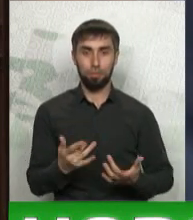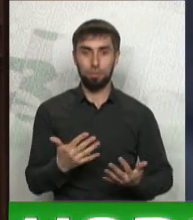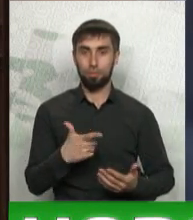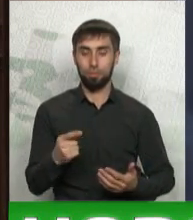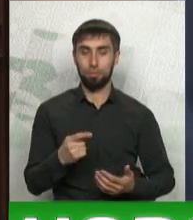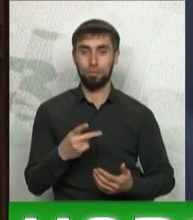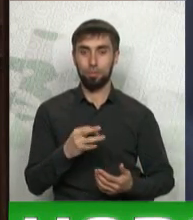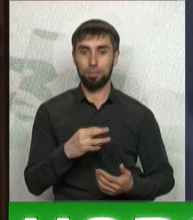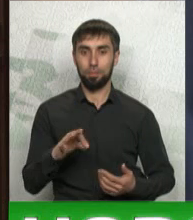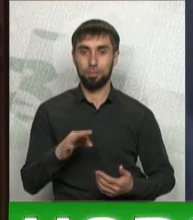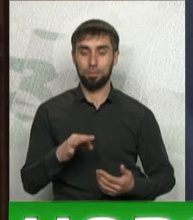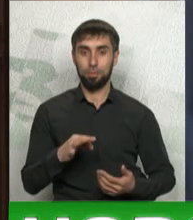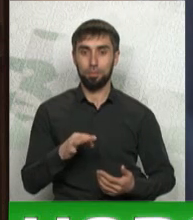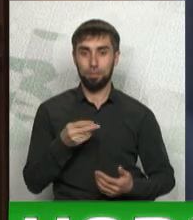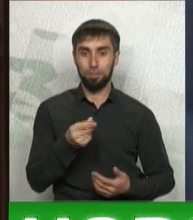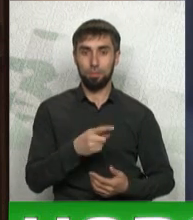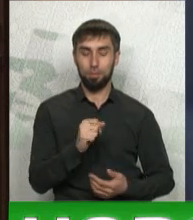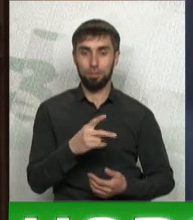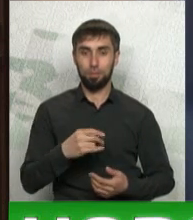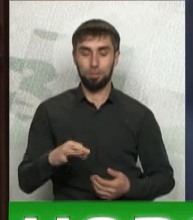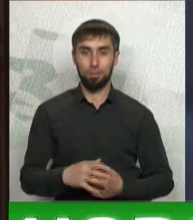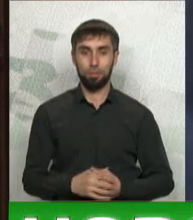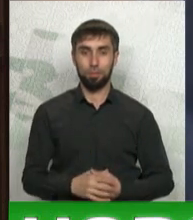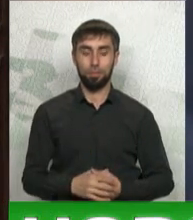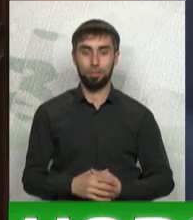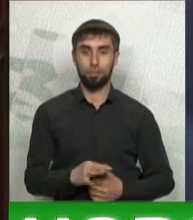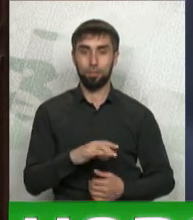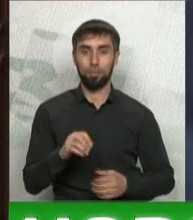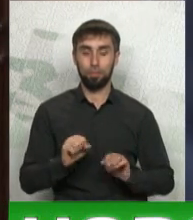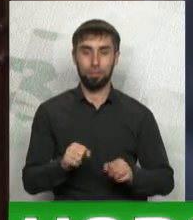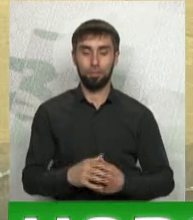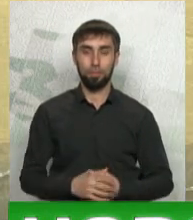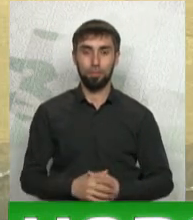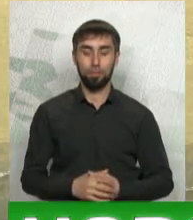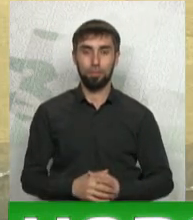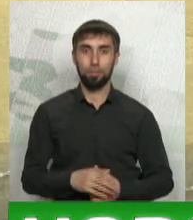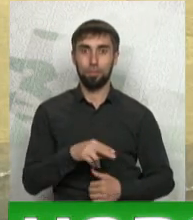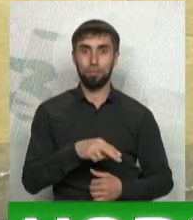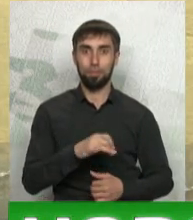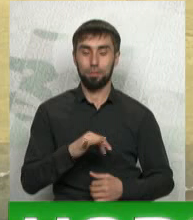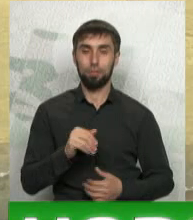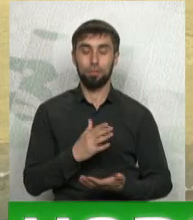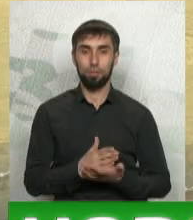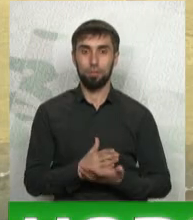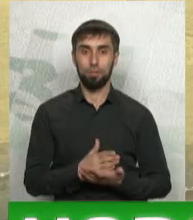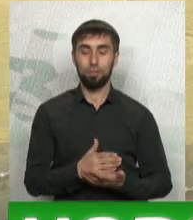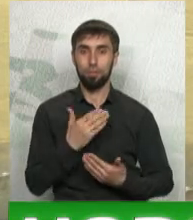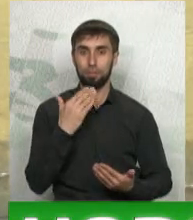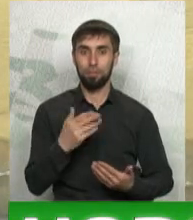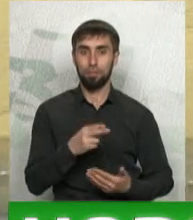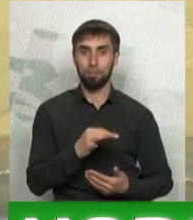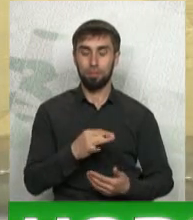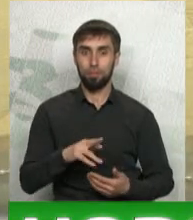газ ну конечно желательно и платили за него по мере возможности и перспективы есть единственный